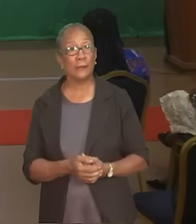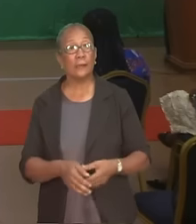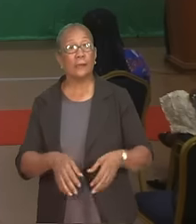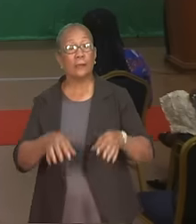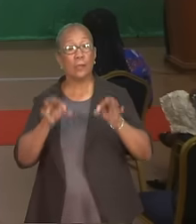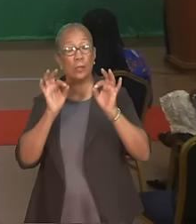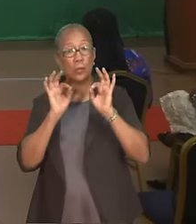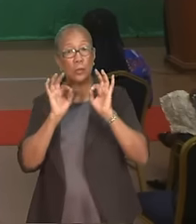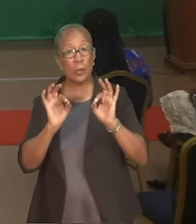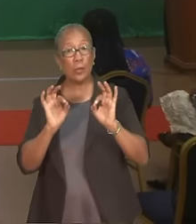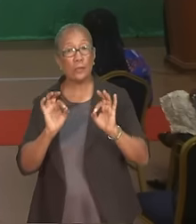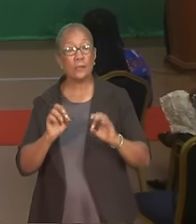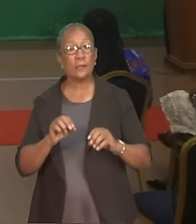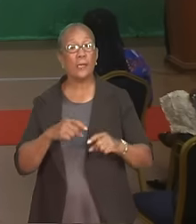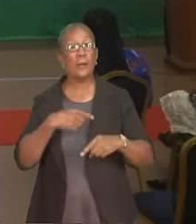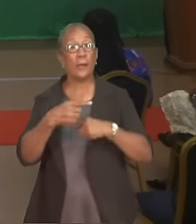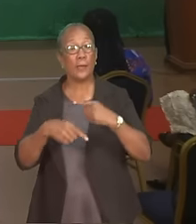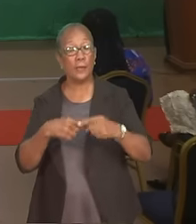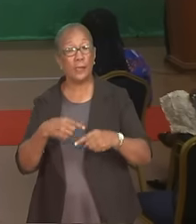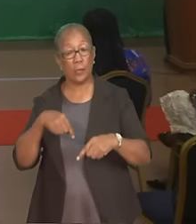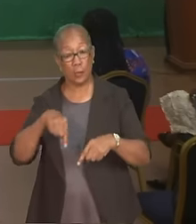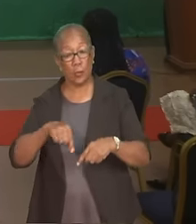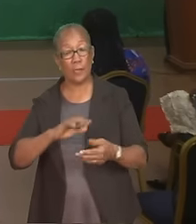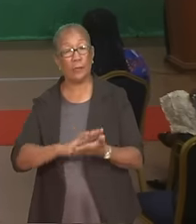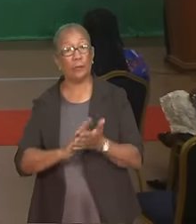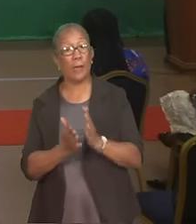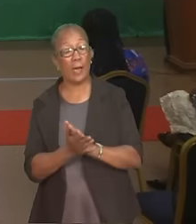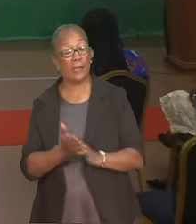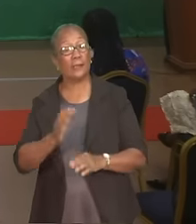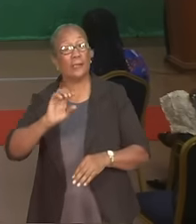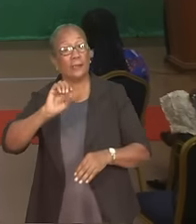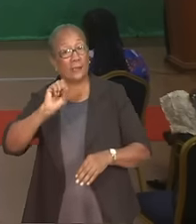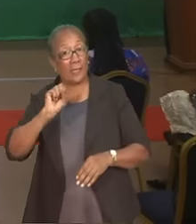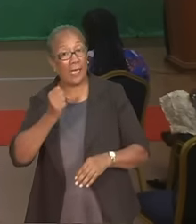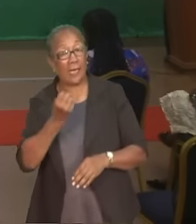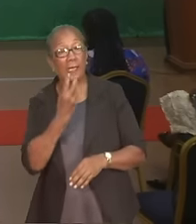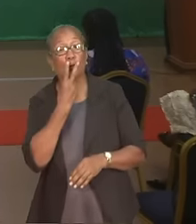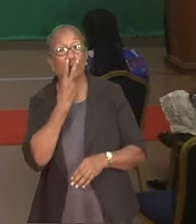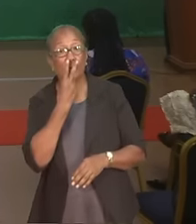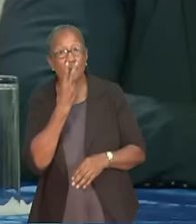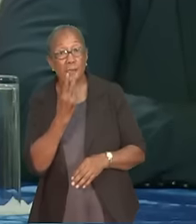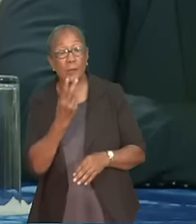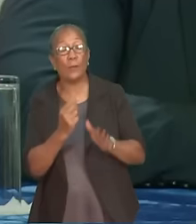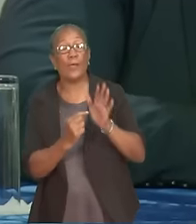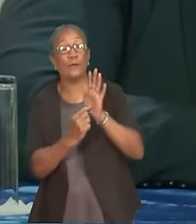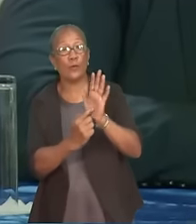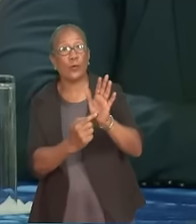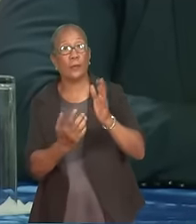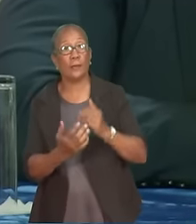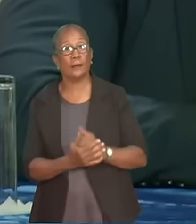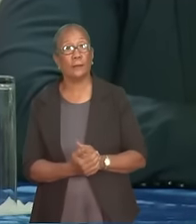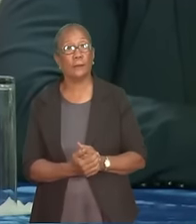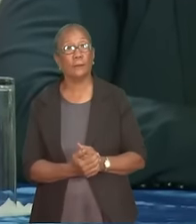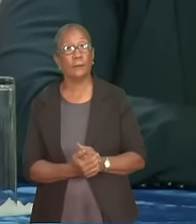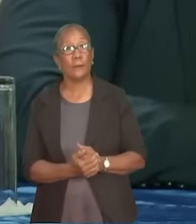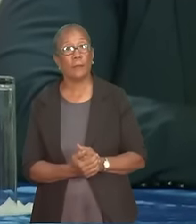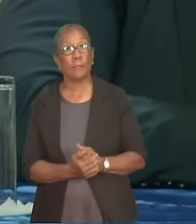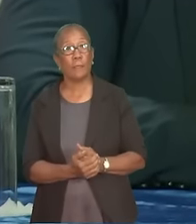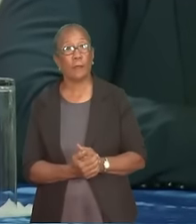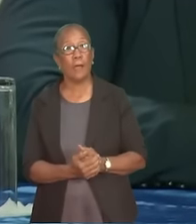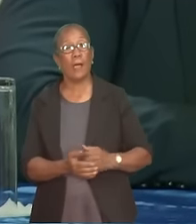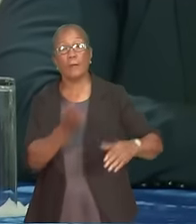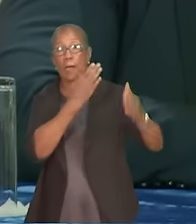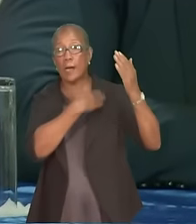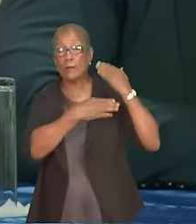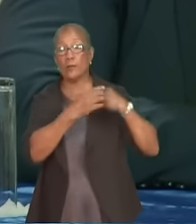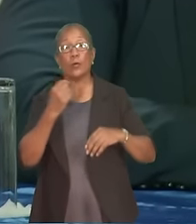manier zijn behandeld, kan. We zien 1 voorbeeld. Ik heb afgelopen